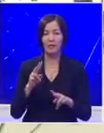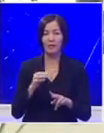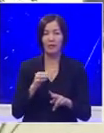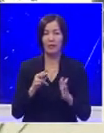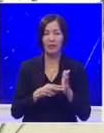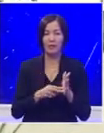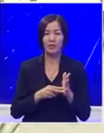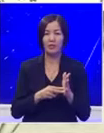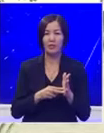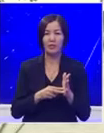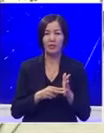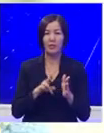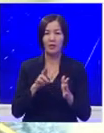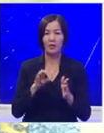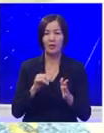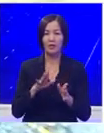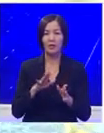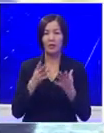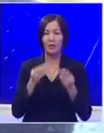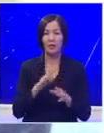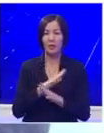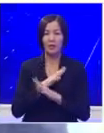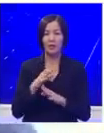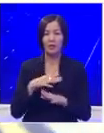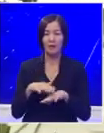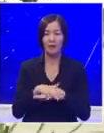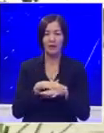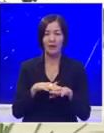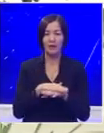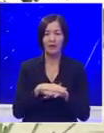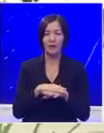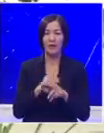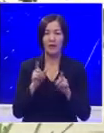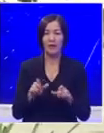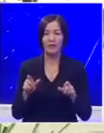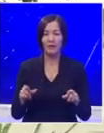күні қаза тауыпты. Қалқыма, азаматтарға,